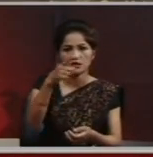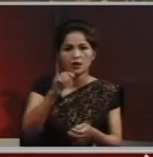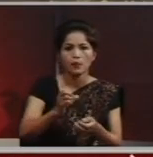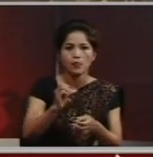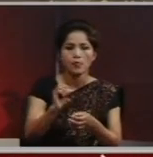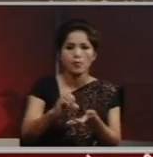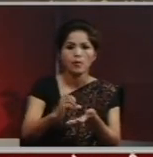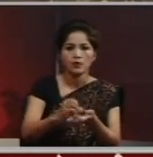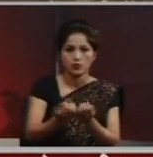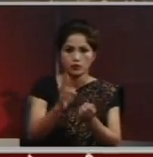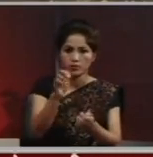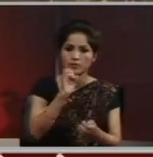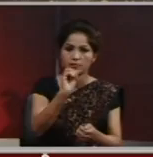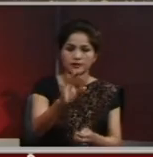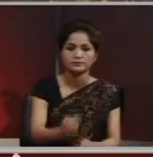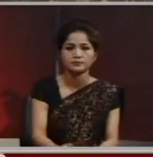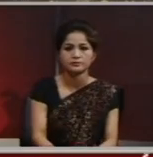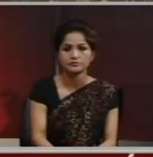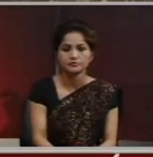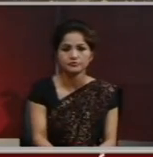बढाउनुपर्ने सुझाव दिएका थिए।